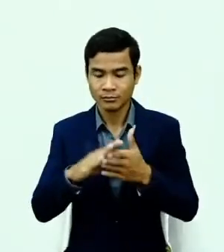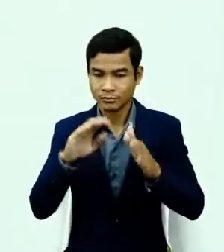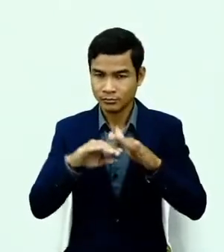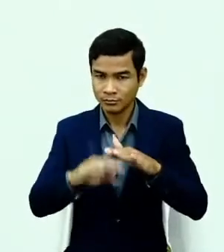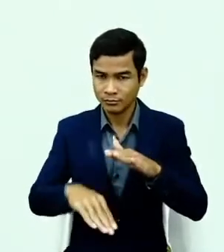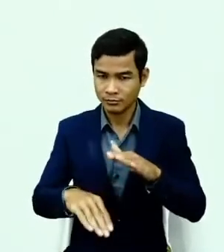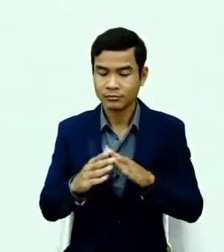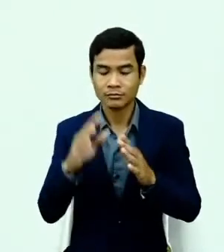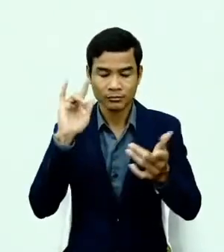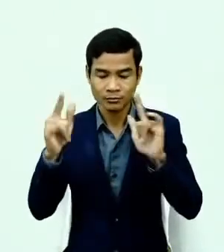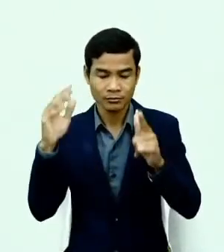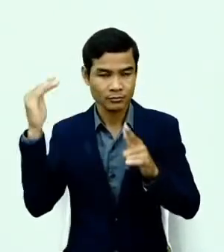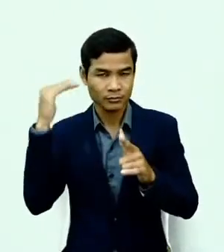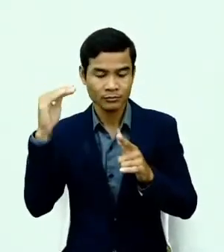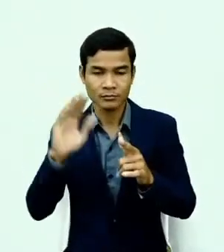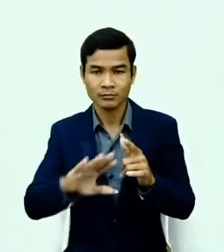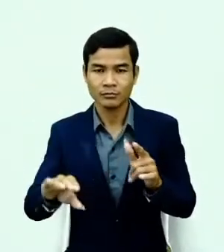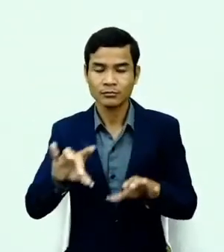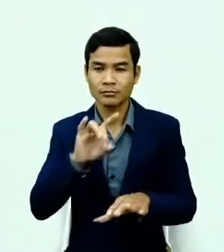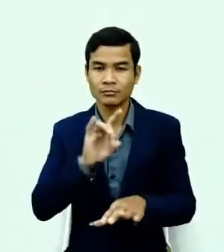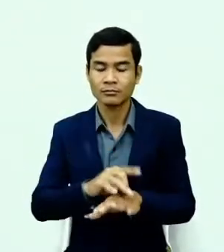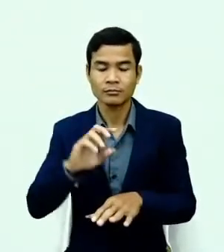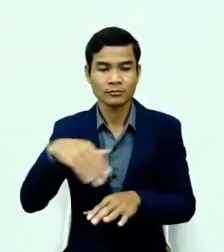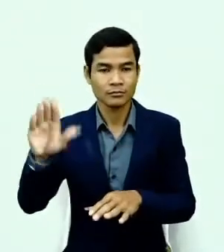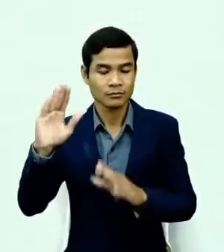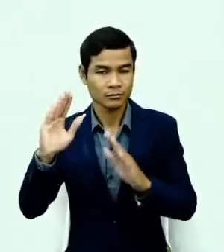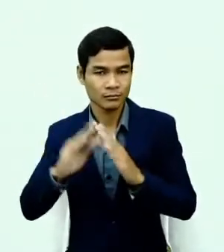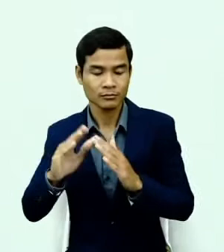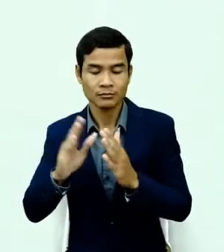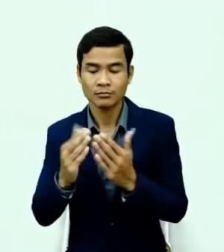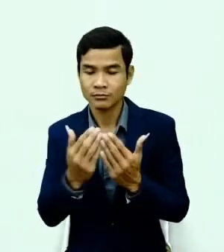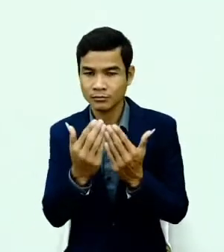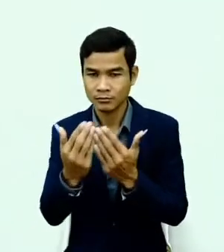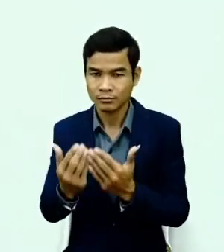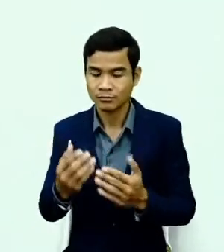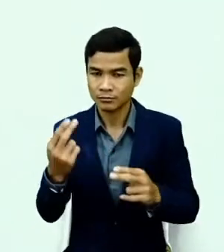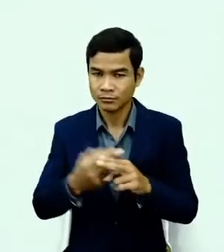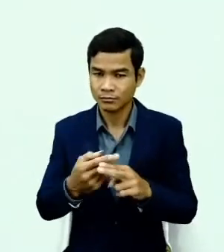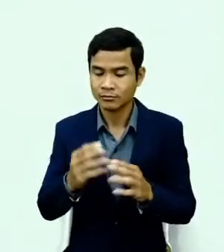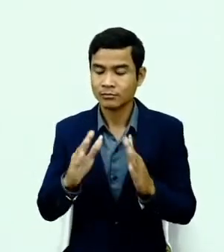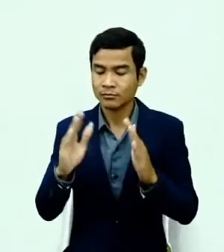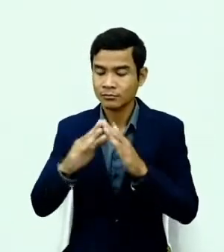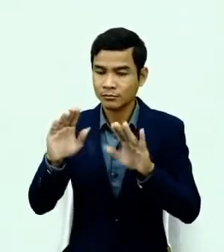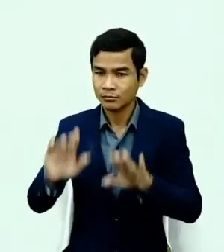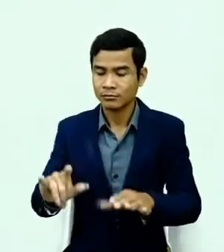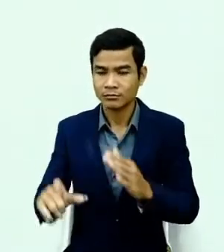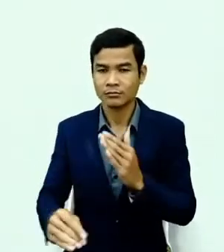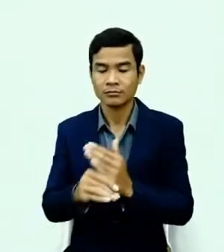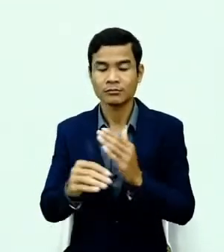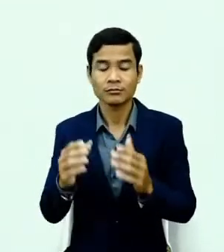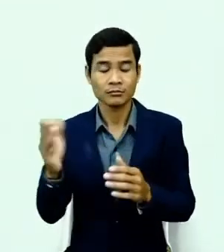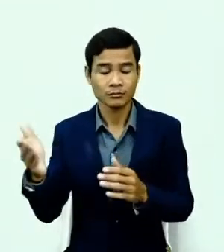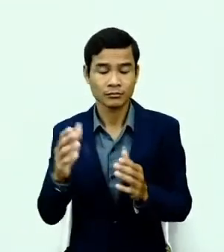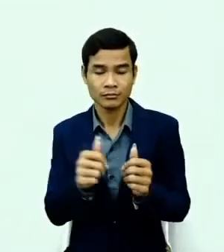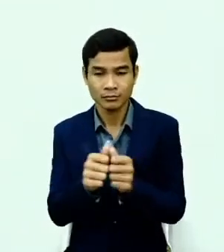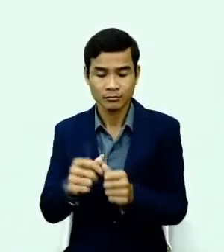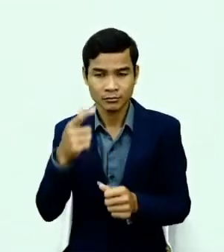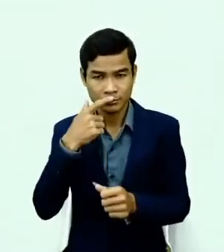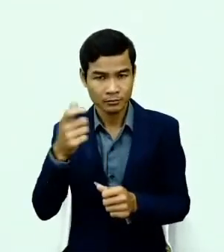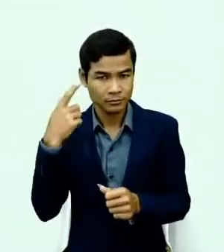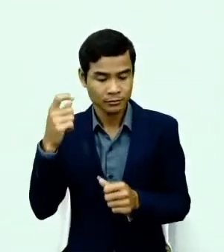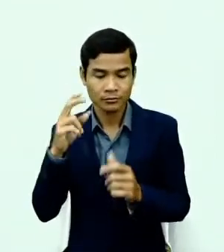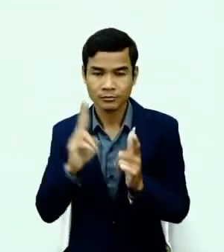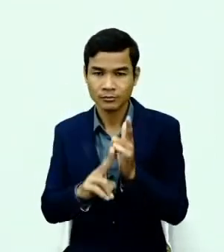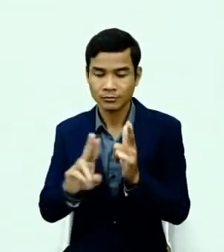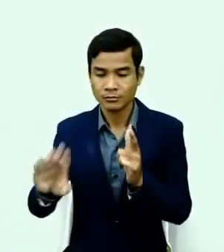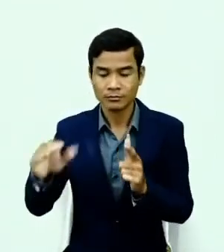សូចាយ៉ាងពេលដែលកូនត្រឡប់ទៅផ្ទះវិញកូនកូនវឹកហាត់អានបន្ថែមទៀតនៅផ្ទះជាមួយនឹងប៉ាម៉ាឬក៏បងប្អូនរបស់យើងដែលគាត់